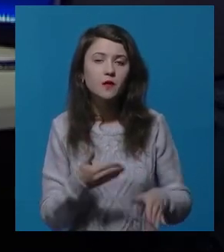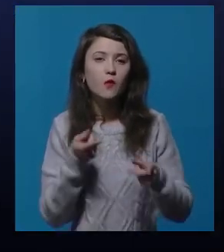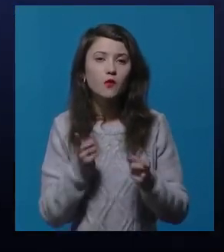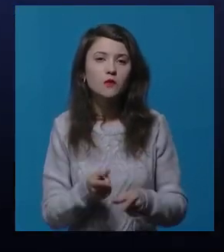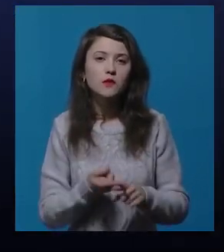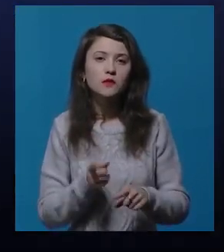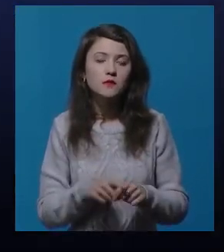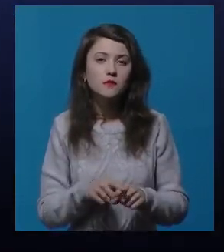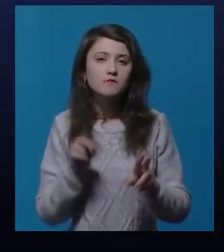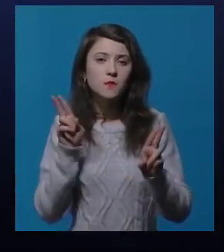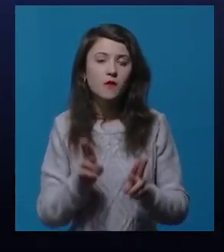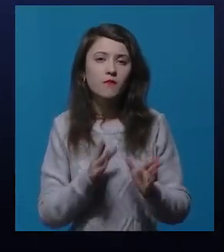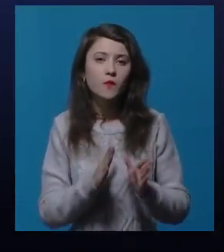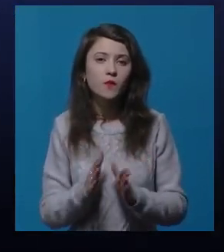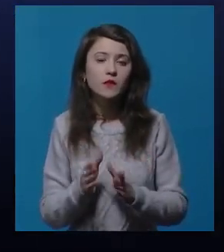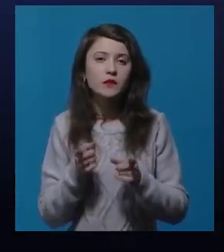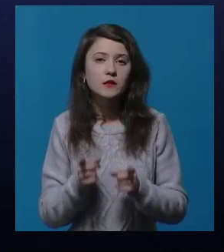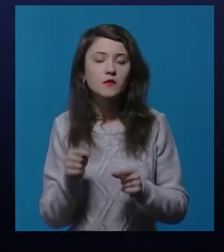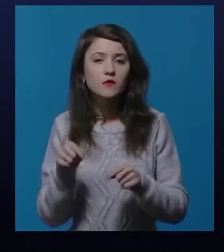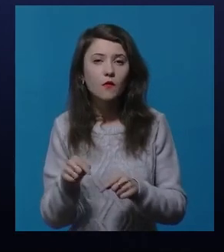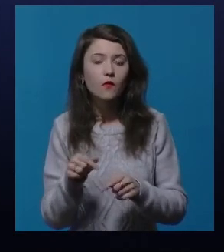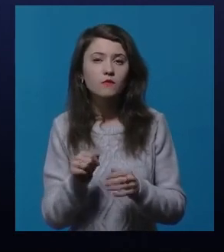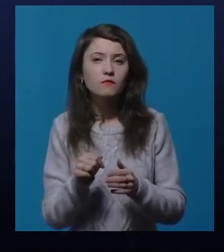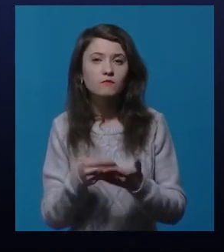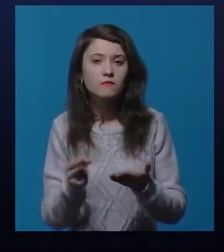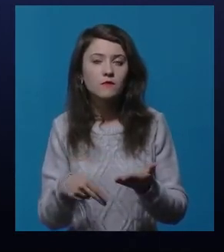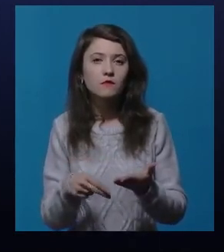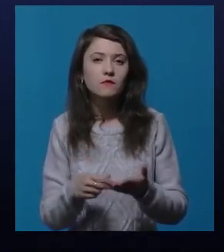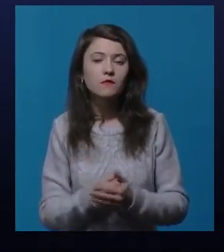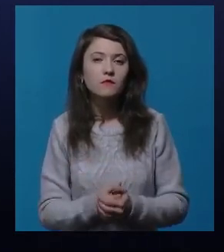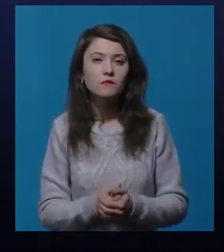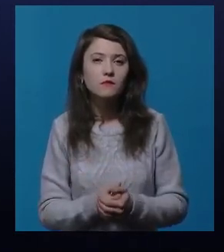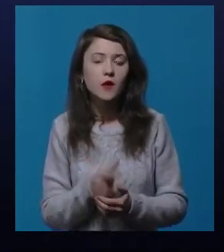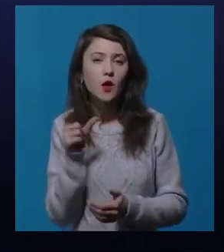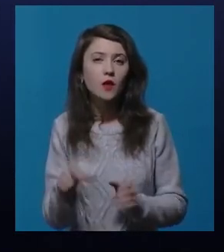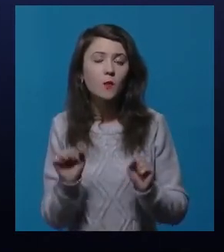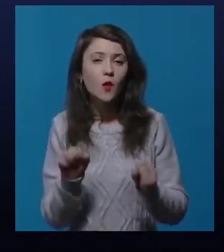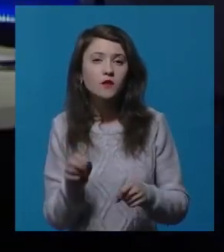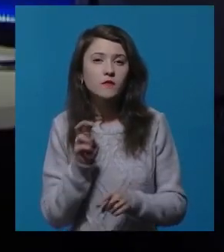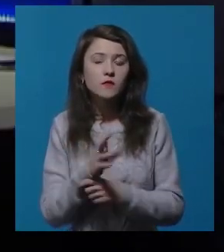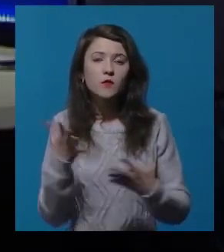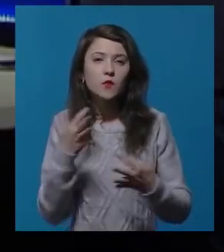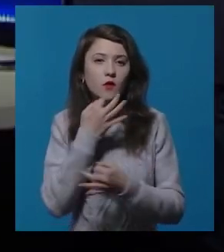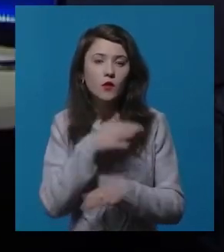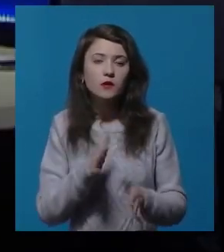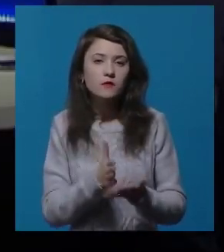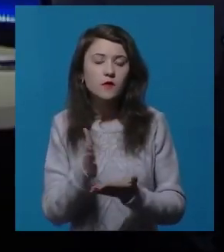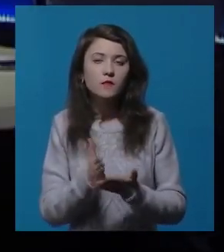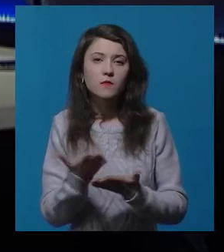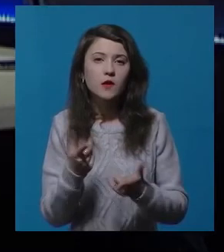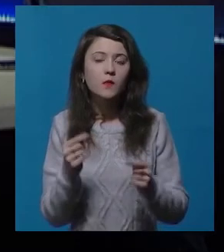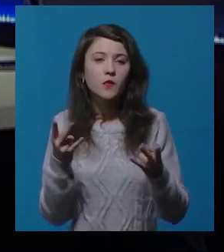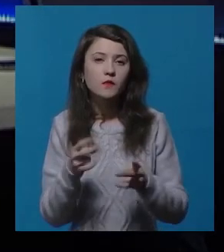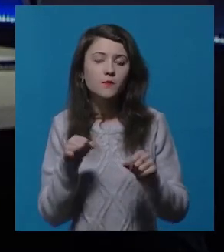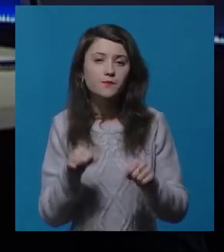правових позицій згідно того договору із робітником. Тобто людина може звертатися з будь-якої сфери, там де необхідна та правова допомога. Звичайно,